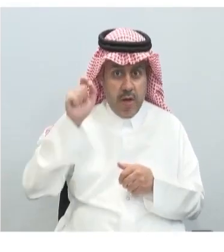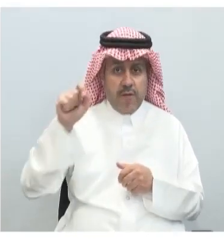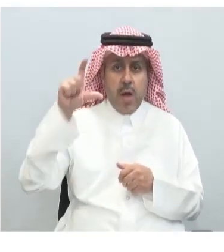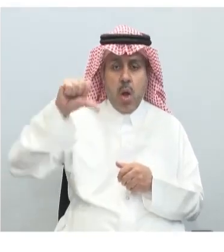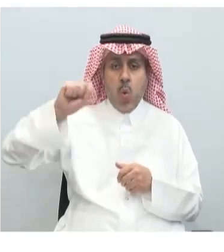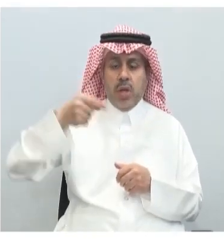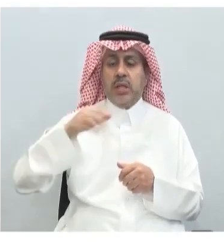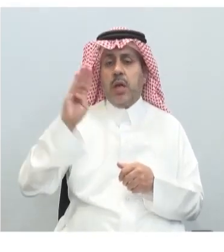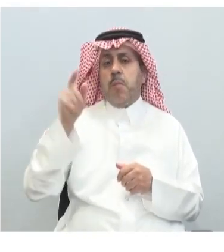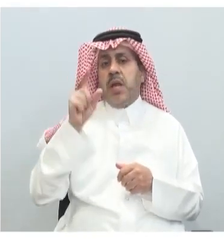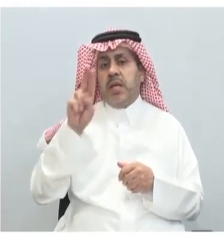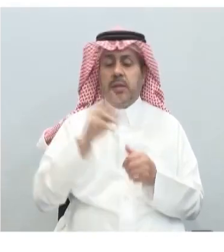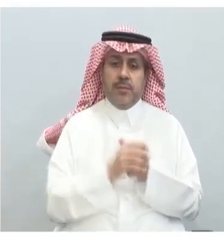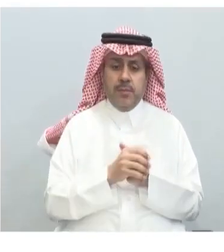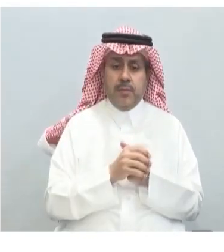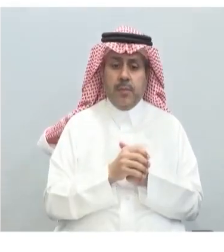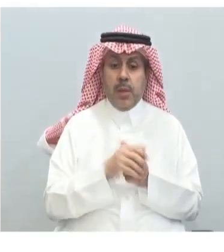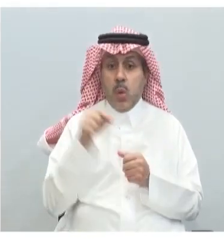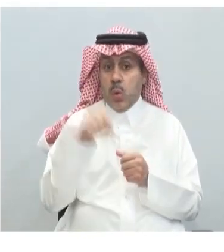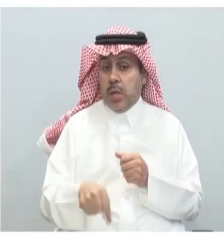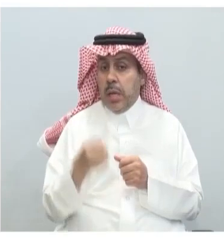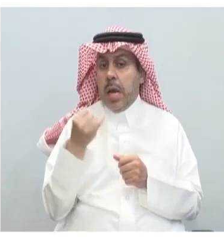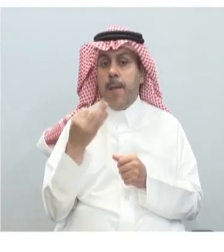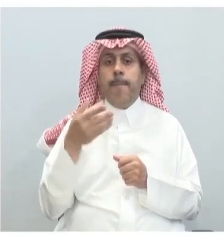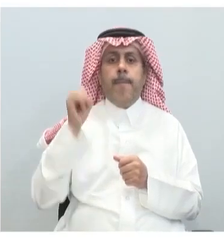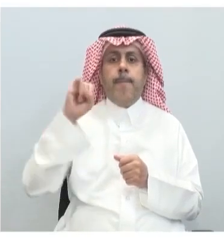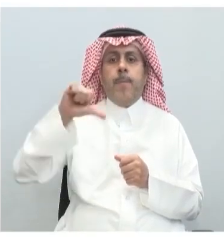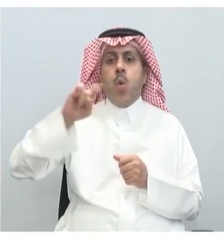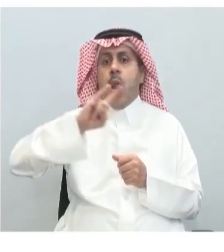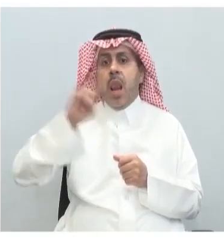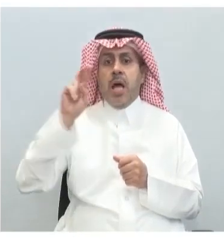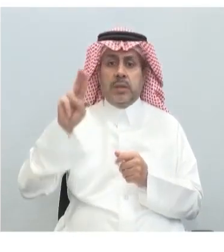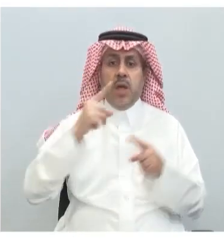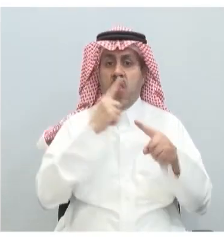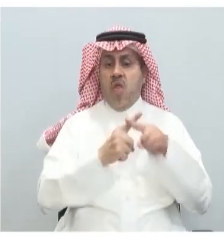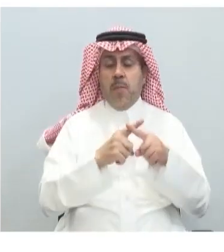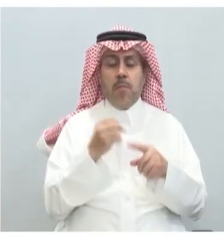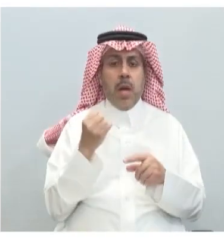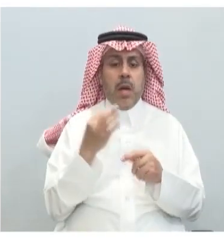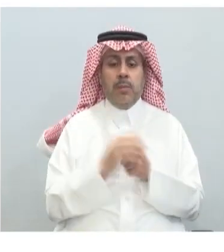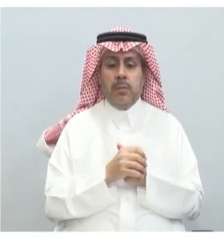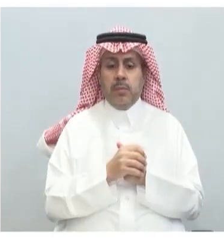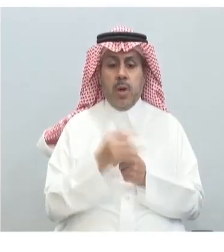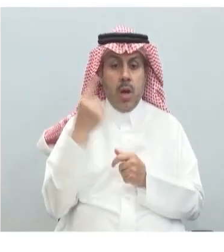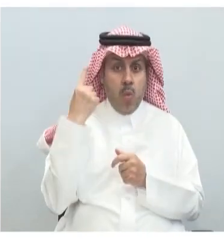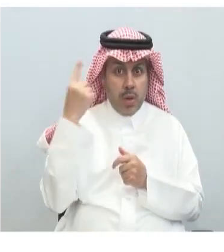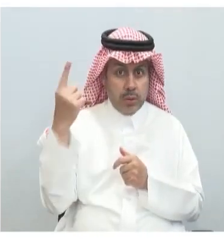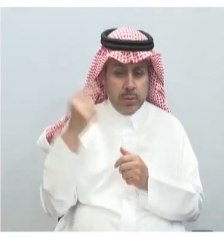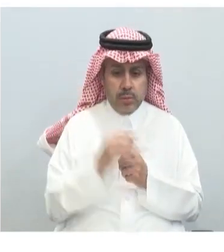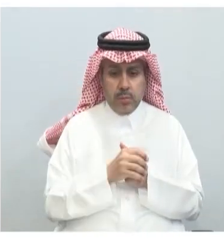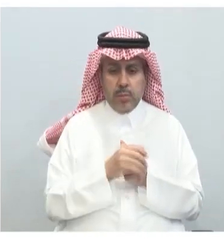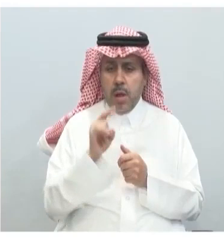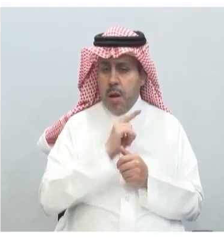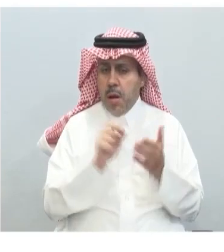الكبريت طبعا هنا سيكون عدد المولات ستضرب في القيمه هنا واحد اذا لا